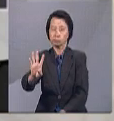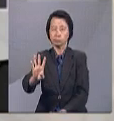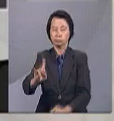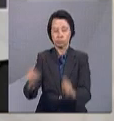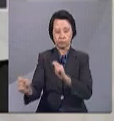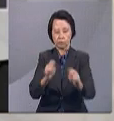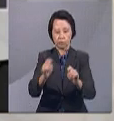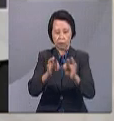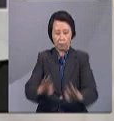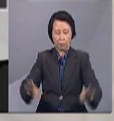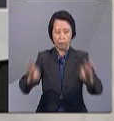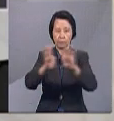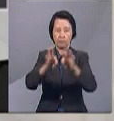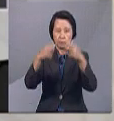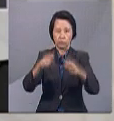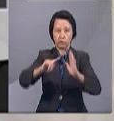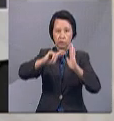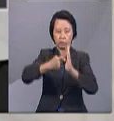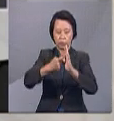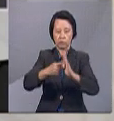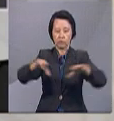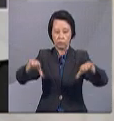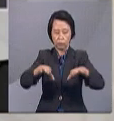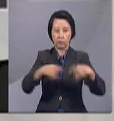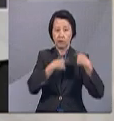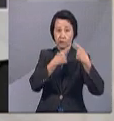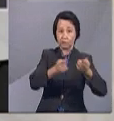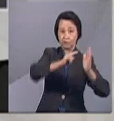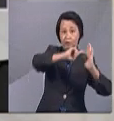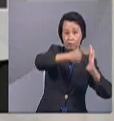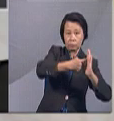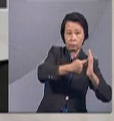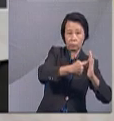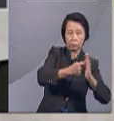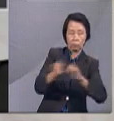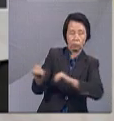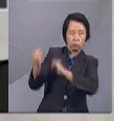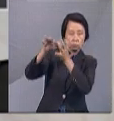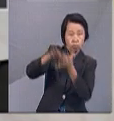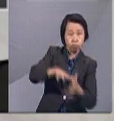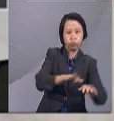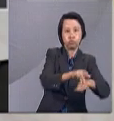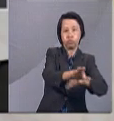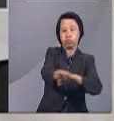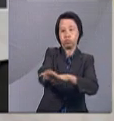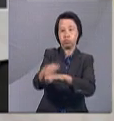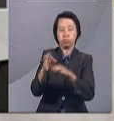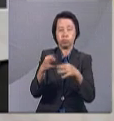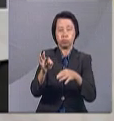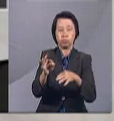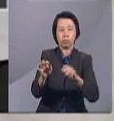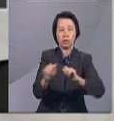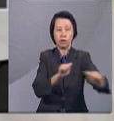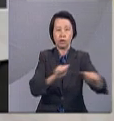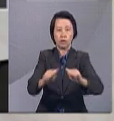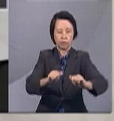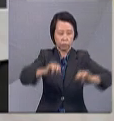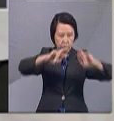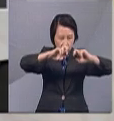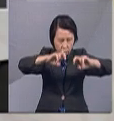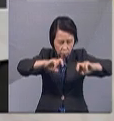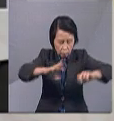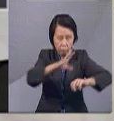yang penting yang telah mulai dilaksanakan sejak permulaan gelombang komik 19 adalah activity siasatan